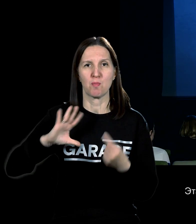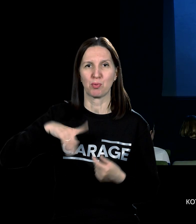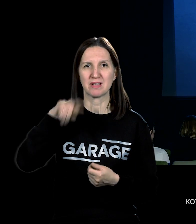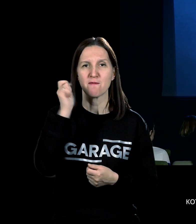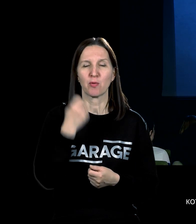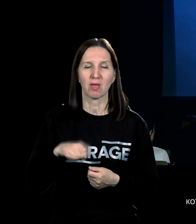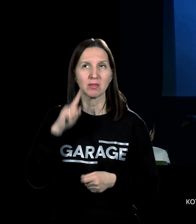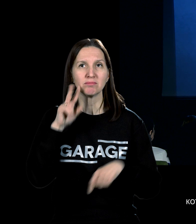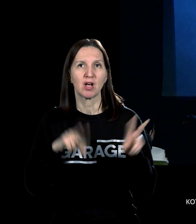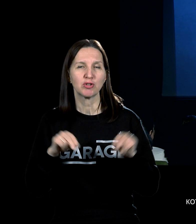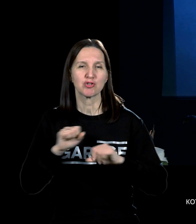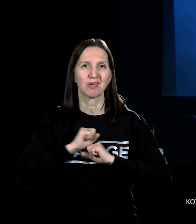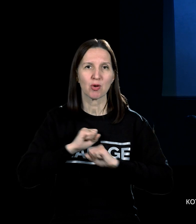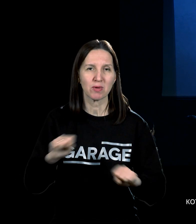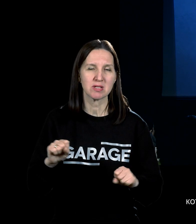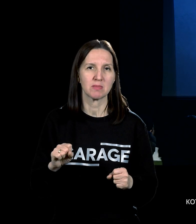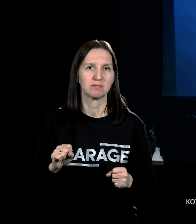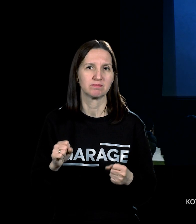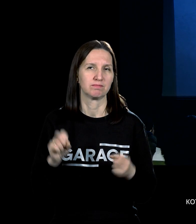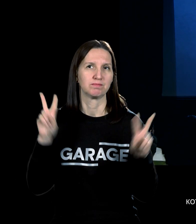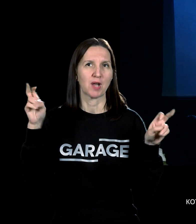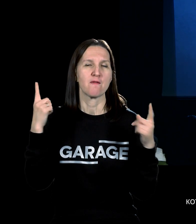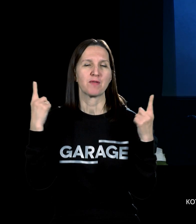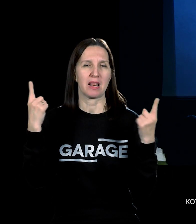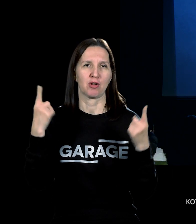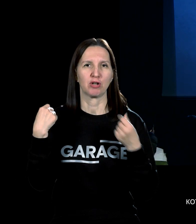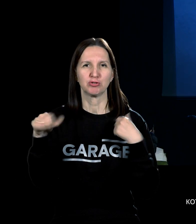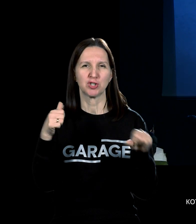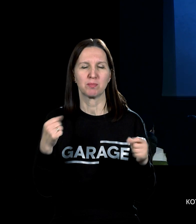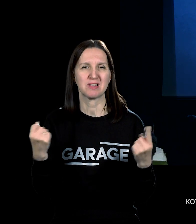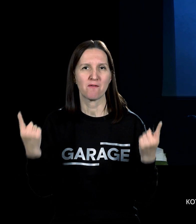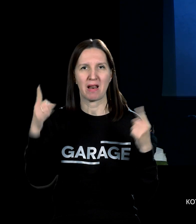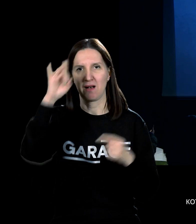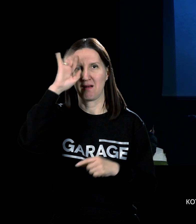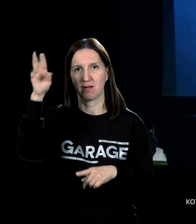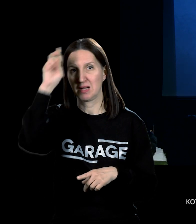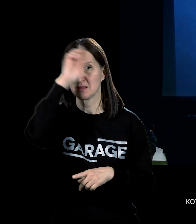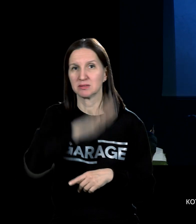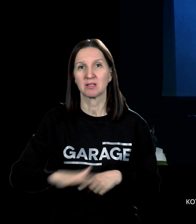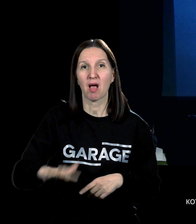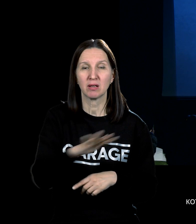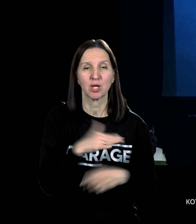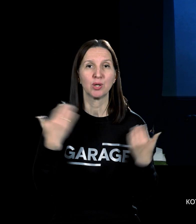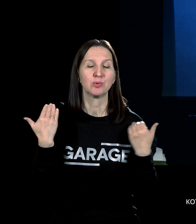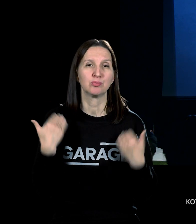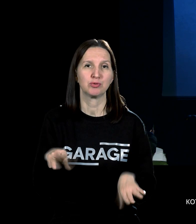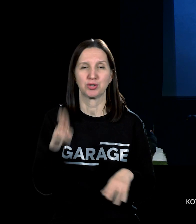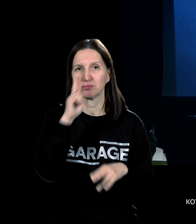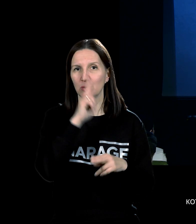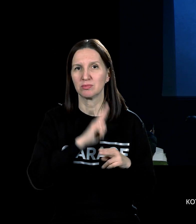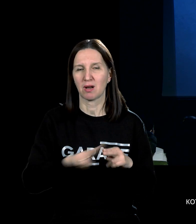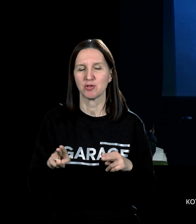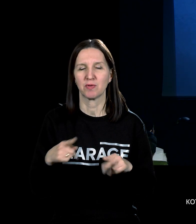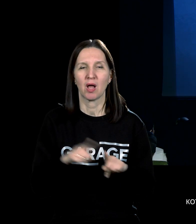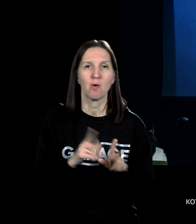моментом надежды, героизма, да, вот такая великая живопись великой страны, которая утрачивается, гораздо